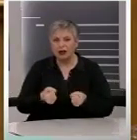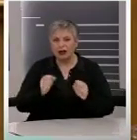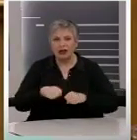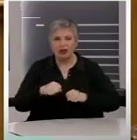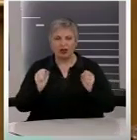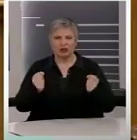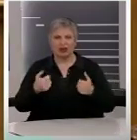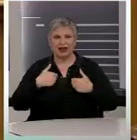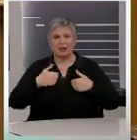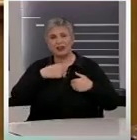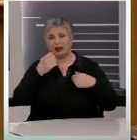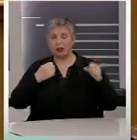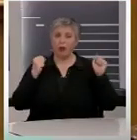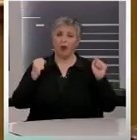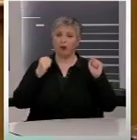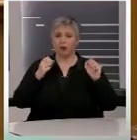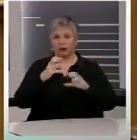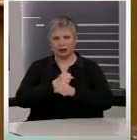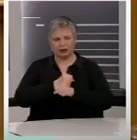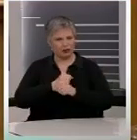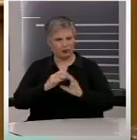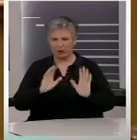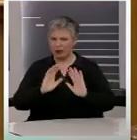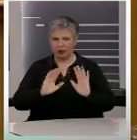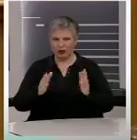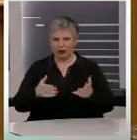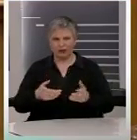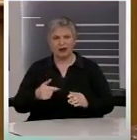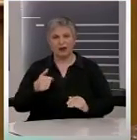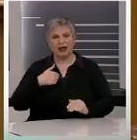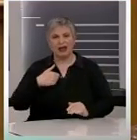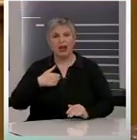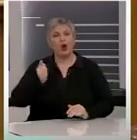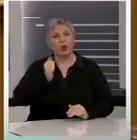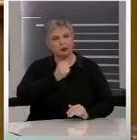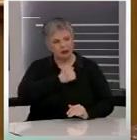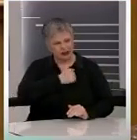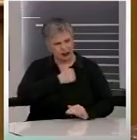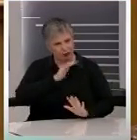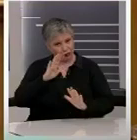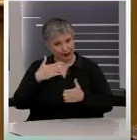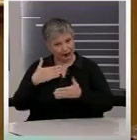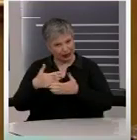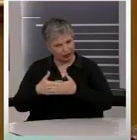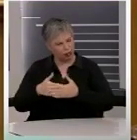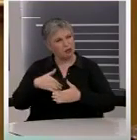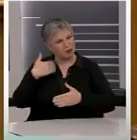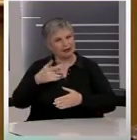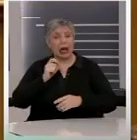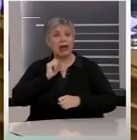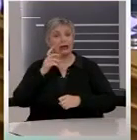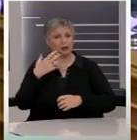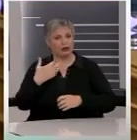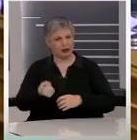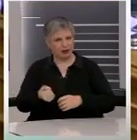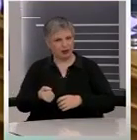υπάρχει θριαμβολογία. Αλλά κατά την άποψή μου, και τώρα τελειώνω πριν από το surprise, κύριε Πρόεδρε,